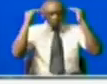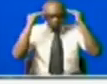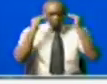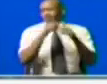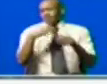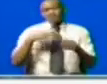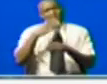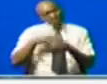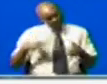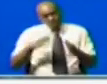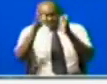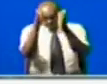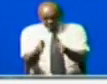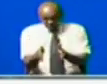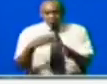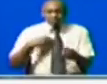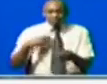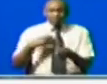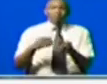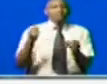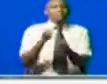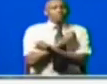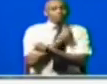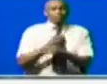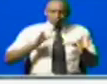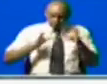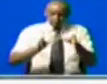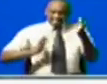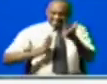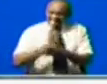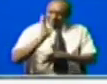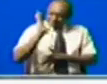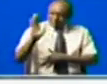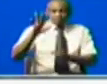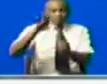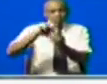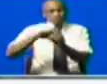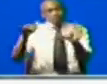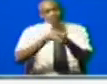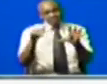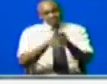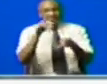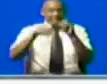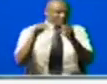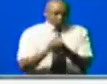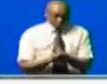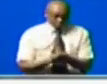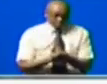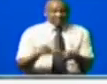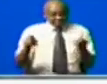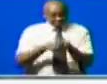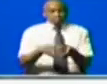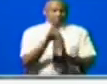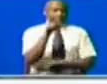citizen or a person for that matter to exercise his or her right under fundamental freedoms. In the same